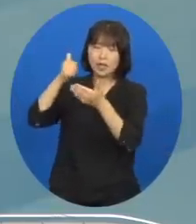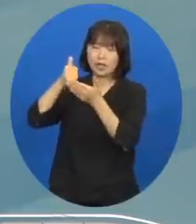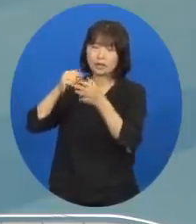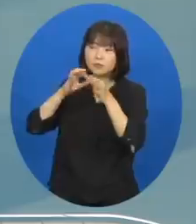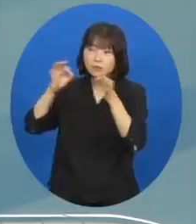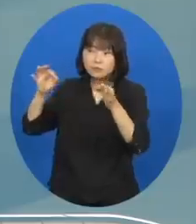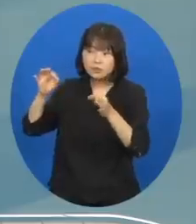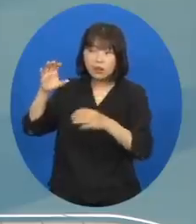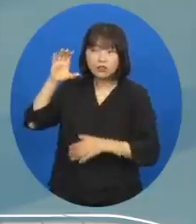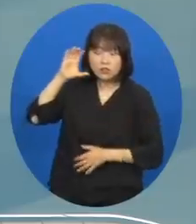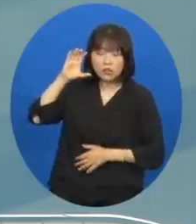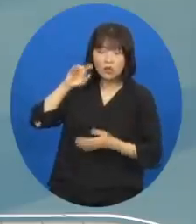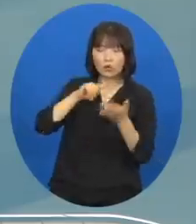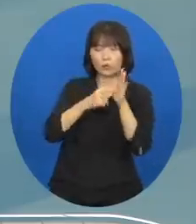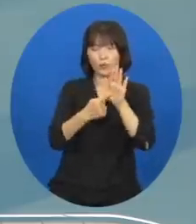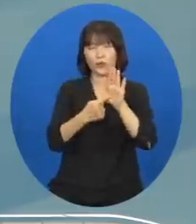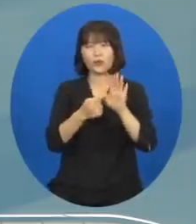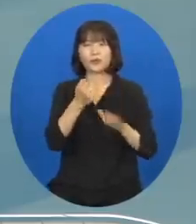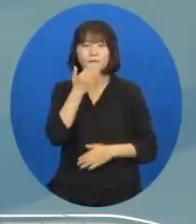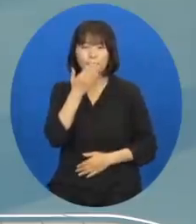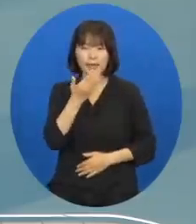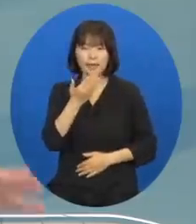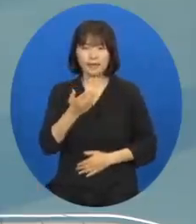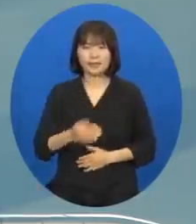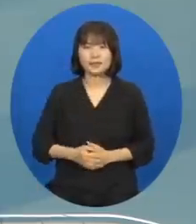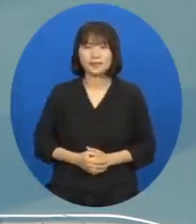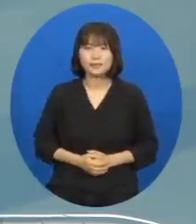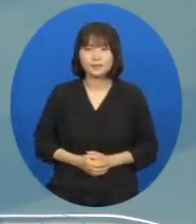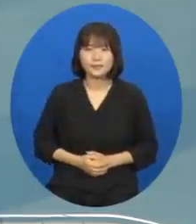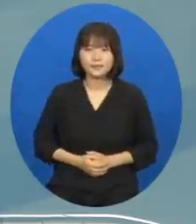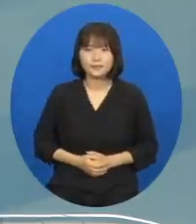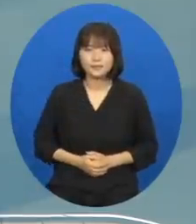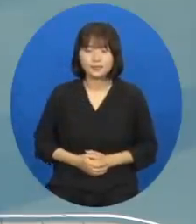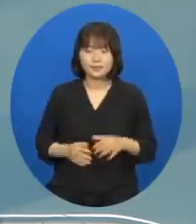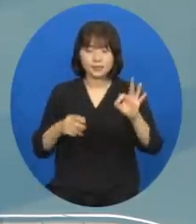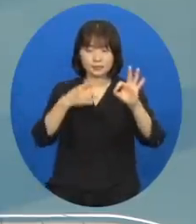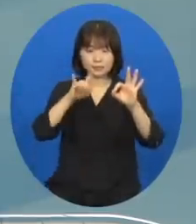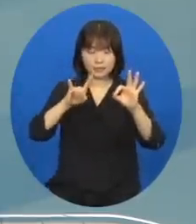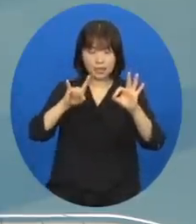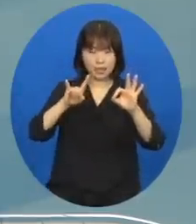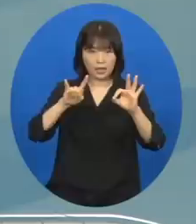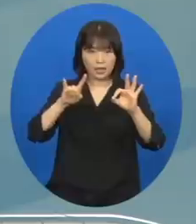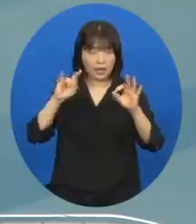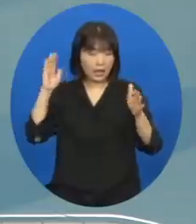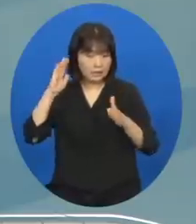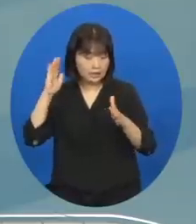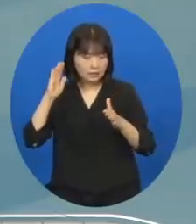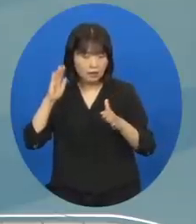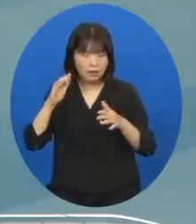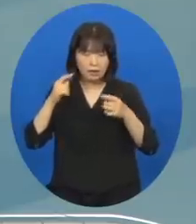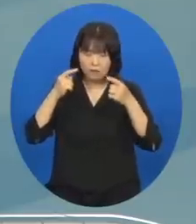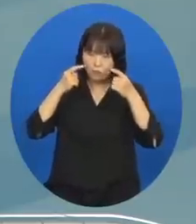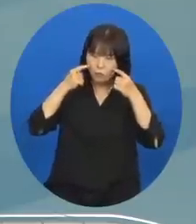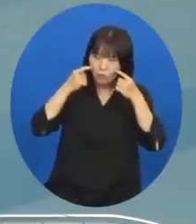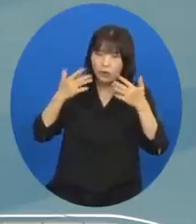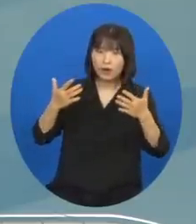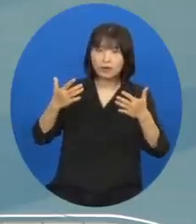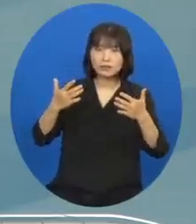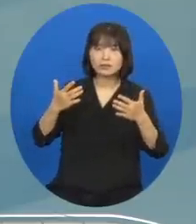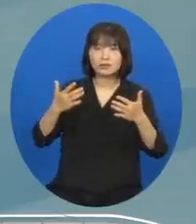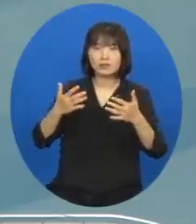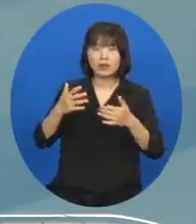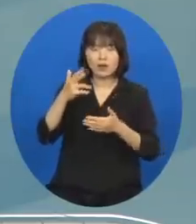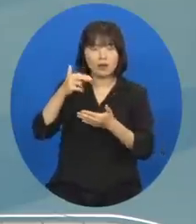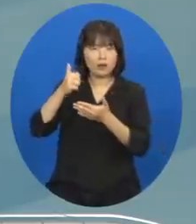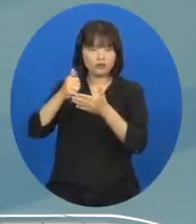들었다고 말할 수 있는 겁니다. 그 10대 아이들이 너무나 명확하게 아,